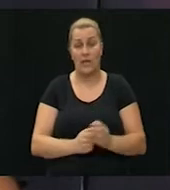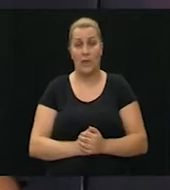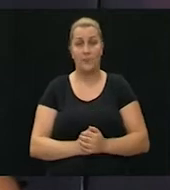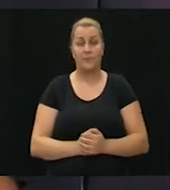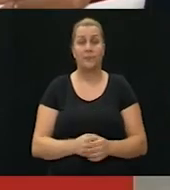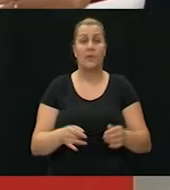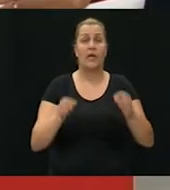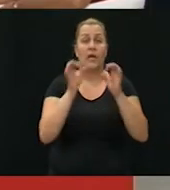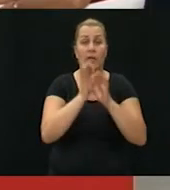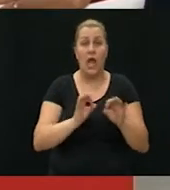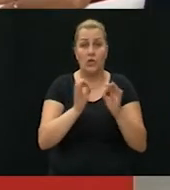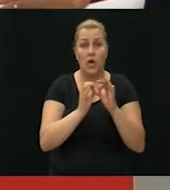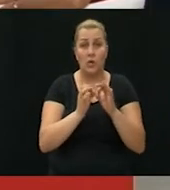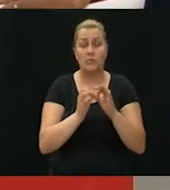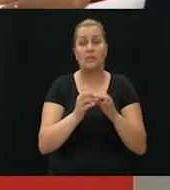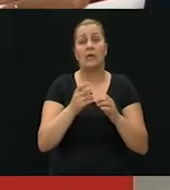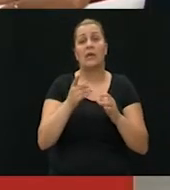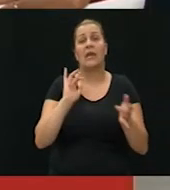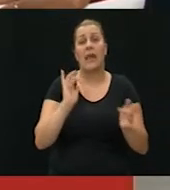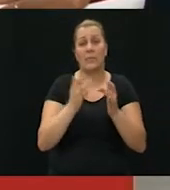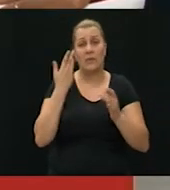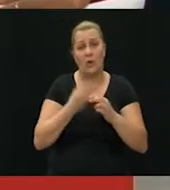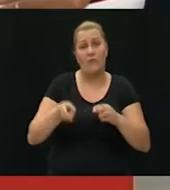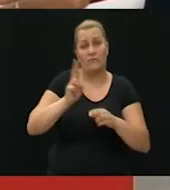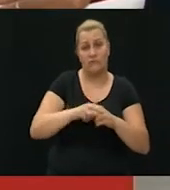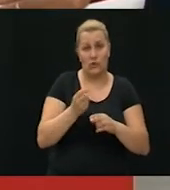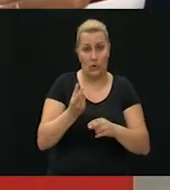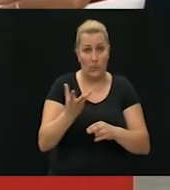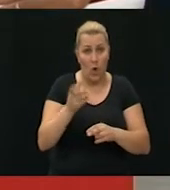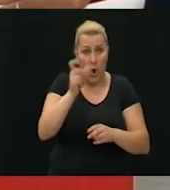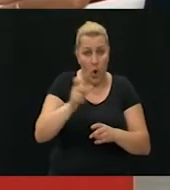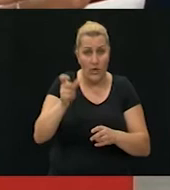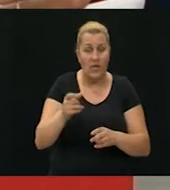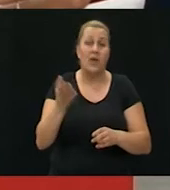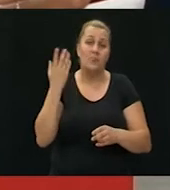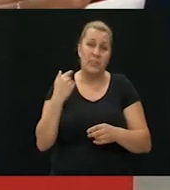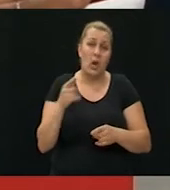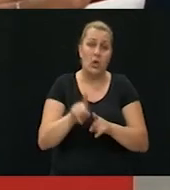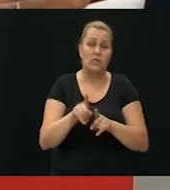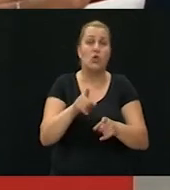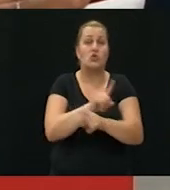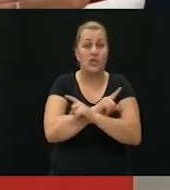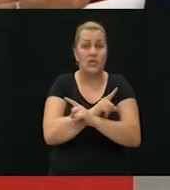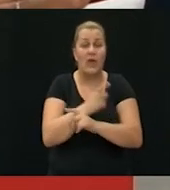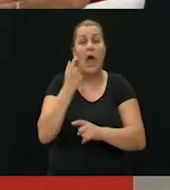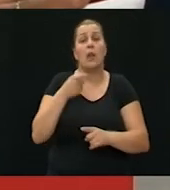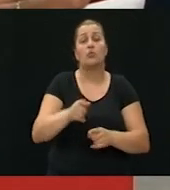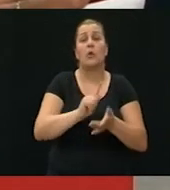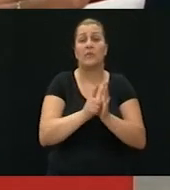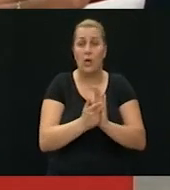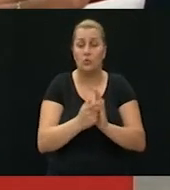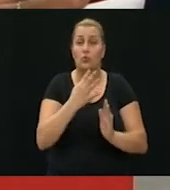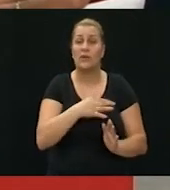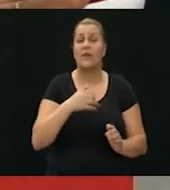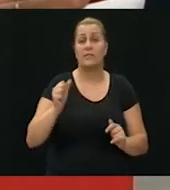Nažalost, unatoč brojnoj nadmoći neprijatelja, pale su i prve žrtve, ali jednostavno u tom trenutku Hrvatska vojska je uvidjela